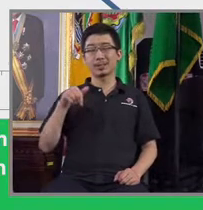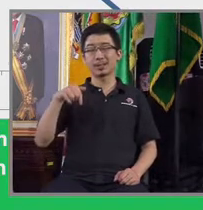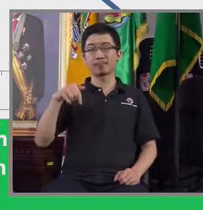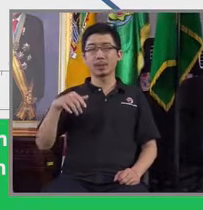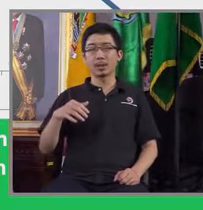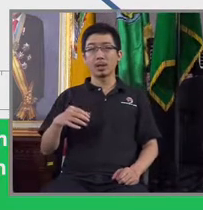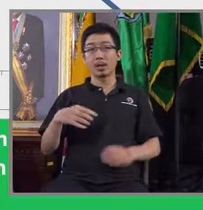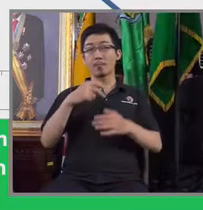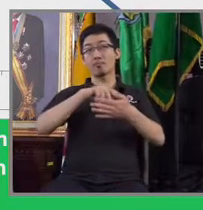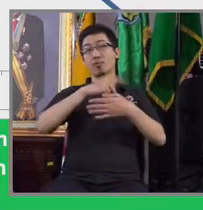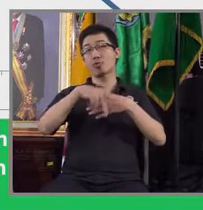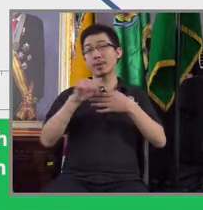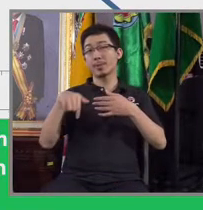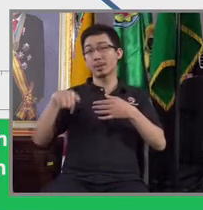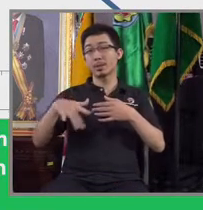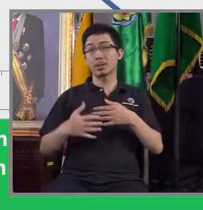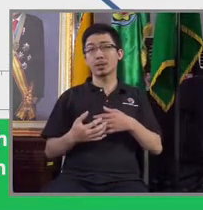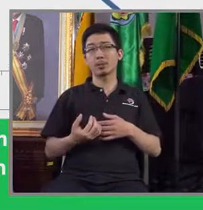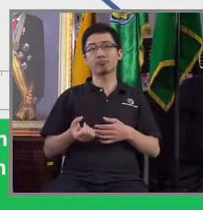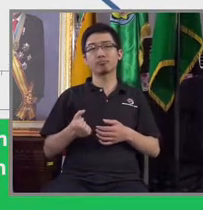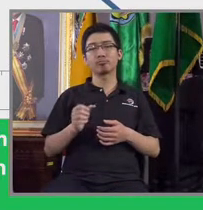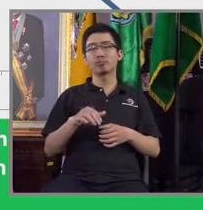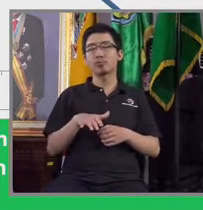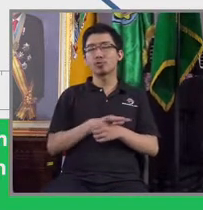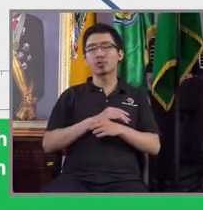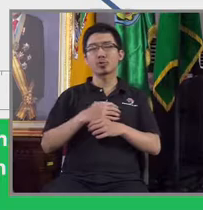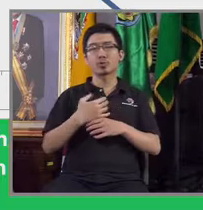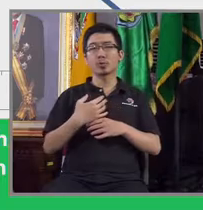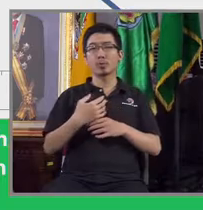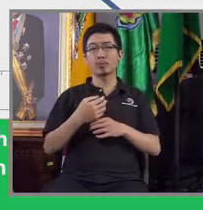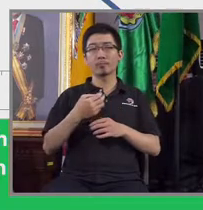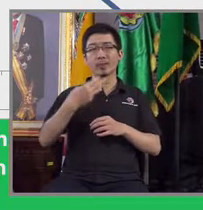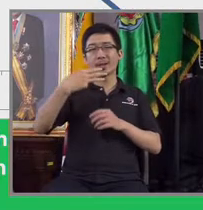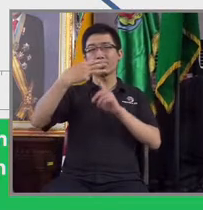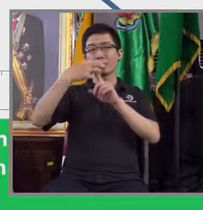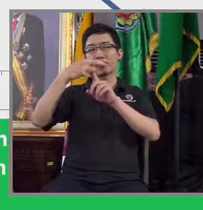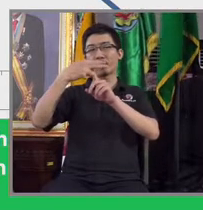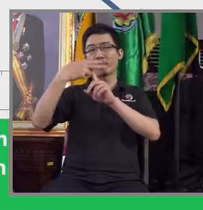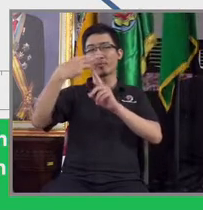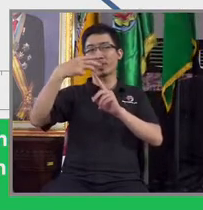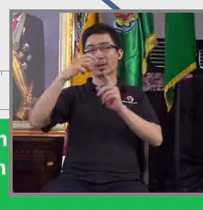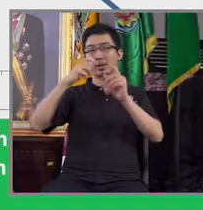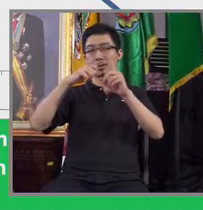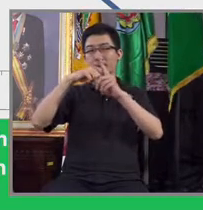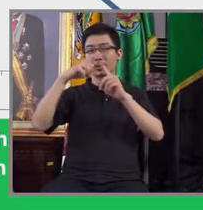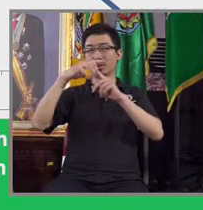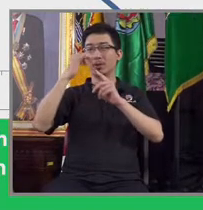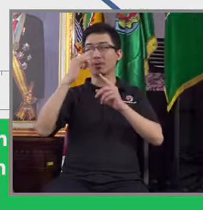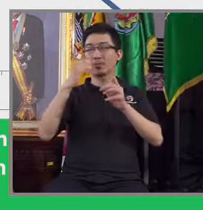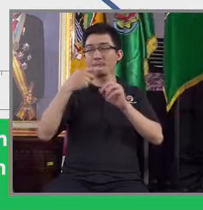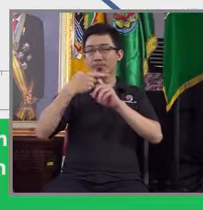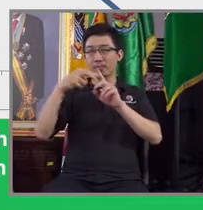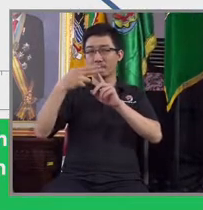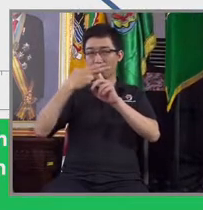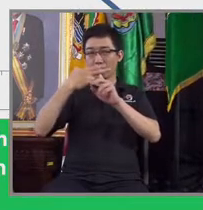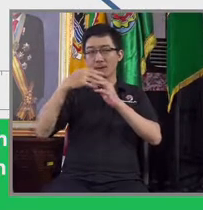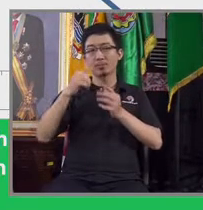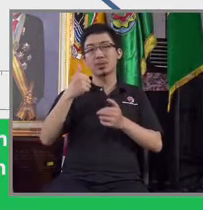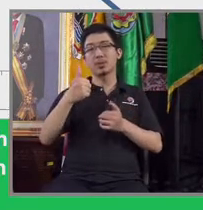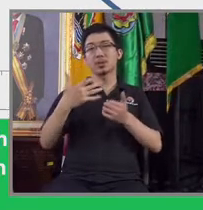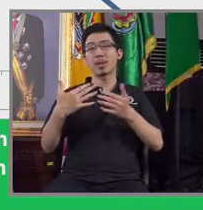dan jatuh dan jumlah rtlh berkurang nah meningkatkan pengeluarkan pengeluaran per kapita Penduduk